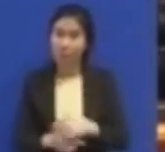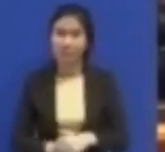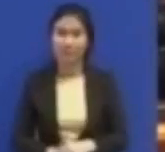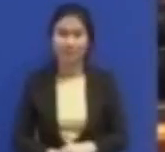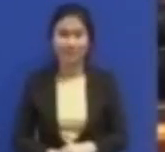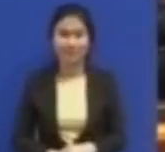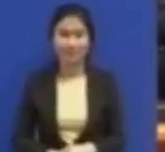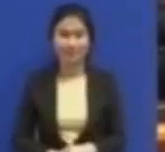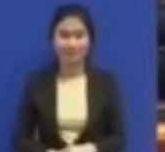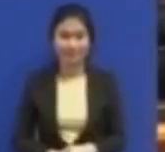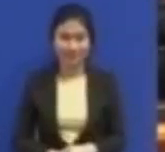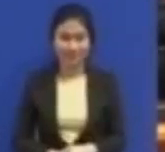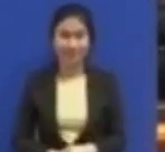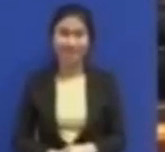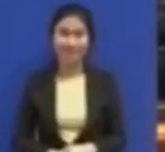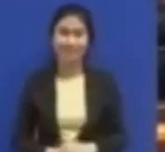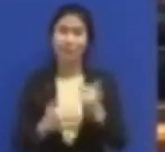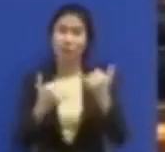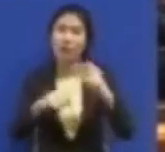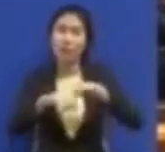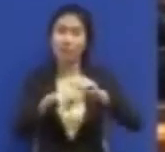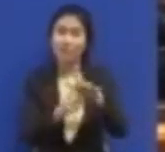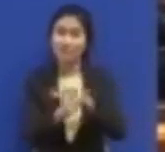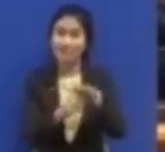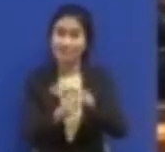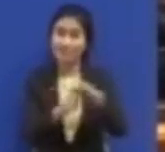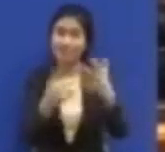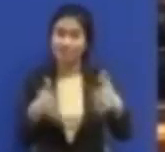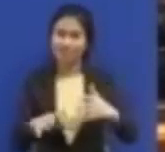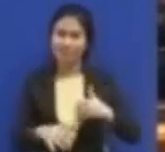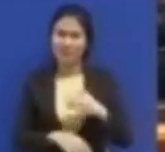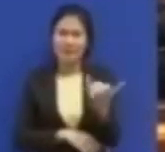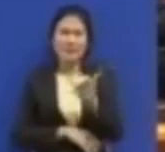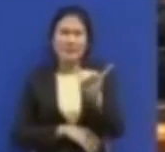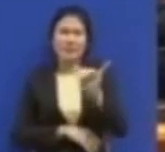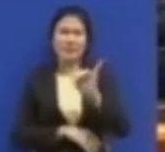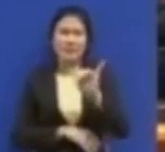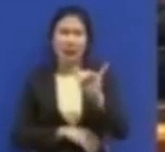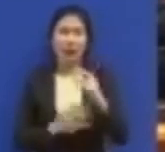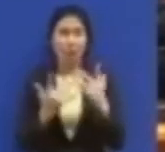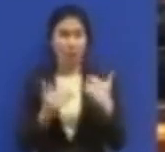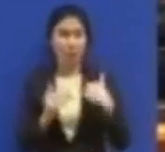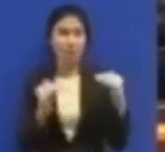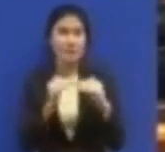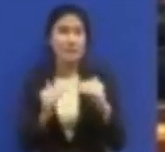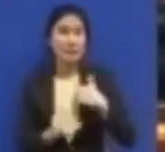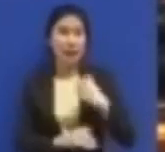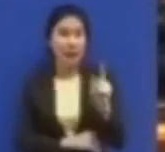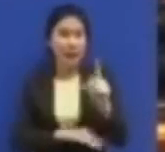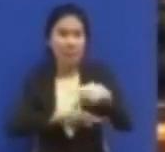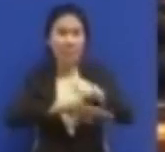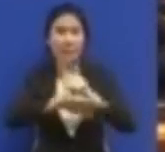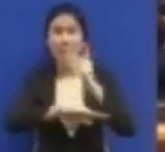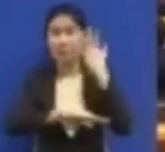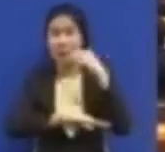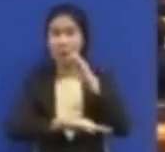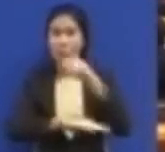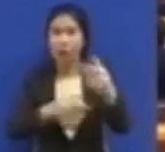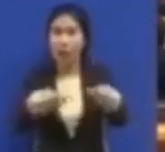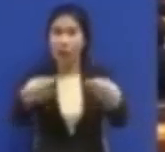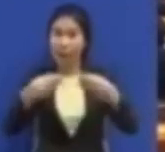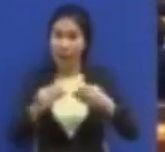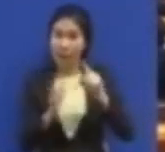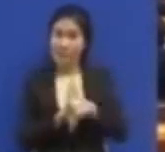มันจะพอสมควรแก่เวลาแล้ว ยังไหมครับยังครับท่านประธานครับผมใช้สิทธิ์ที่ท่านประธานได้กรุณาให้อภิปราย10นาทีครับท่านประธ